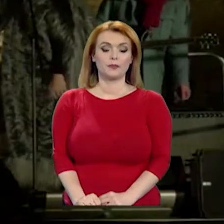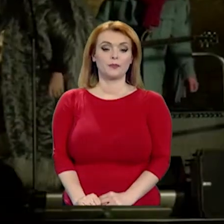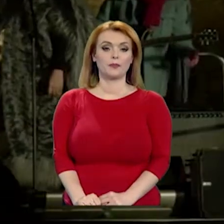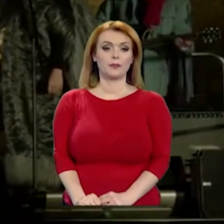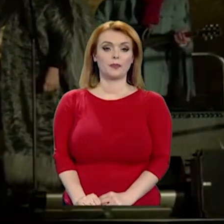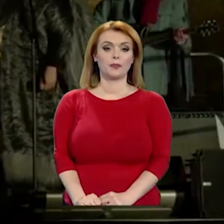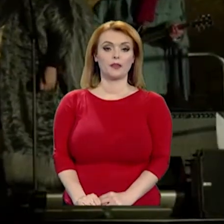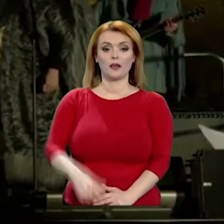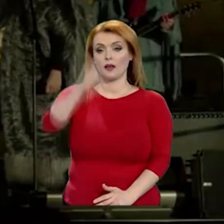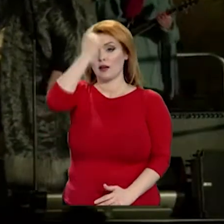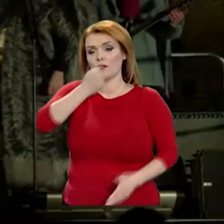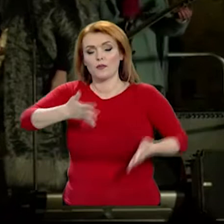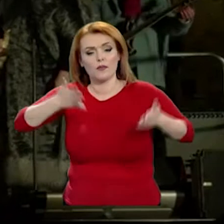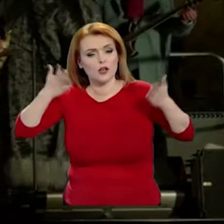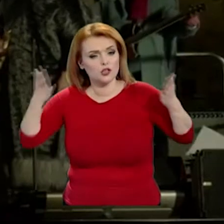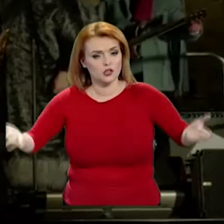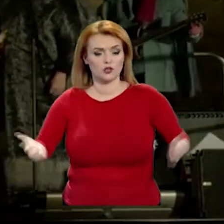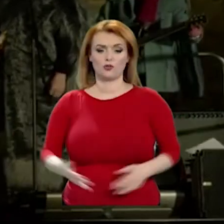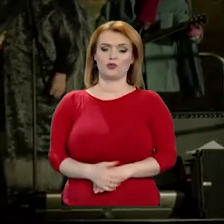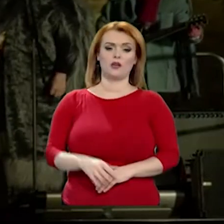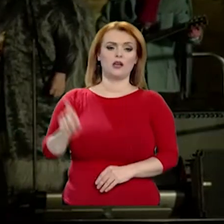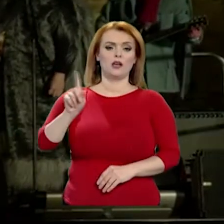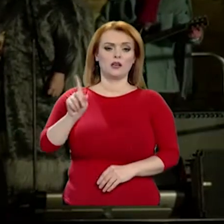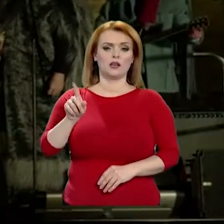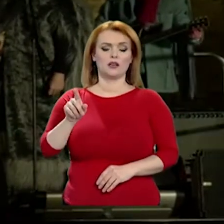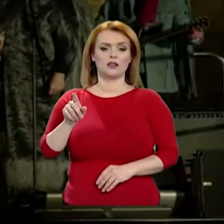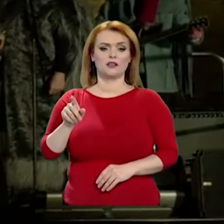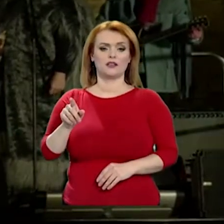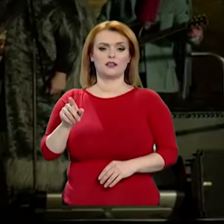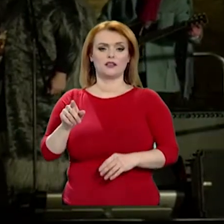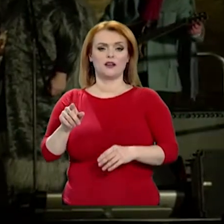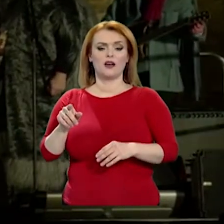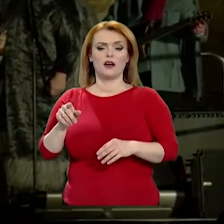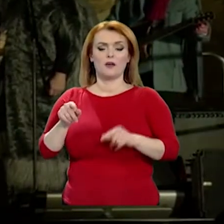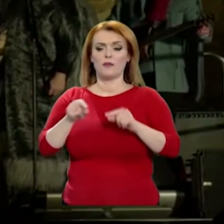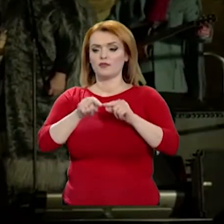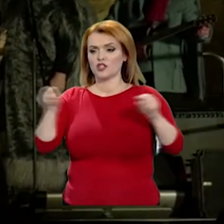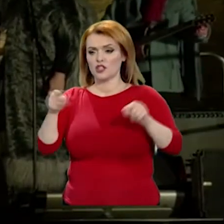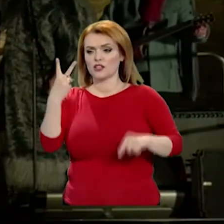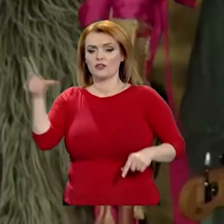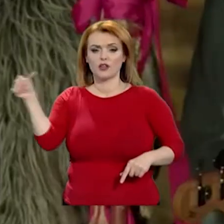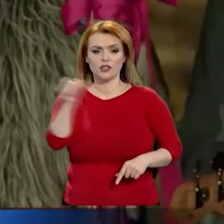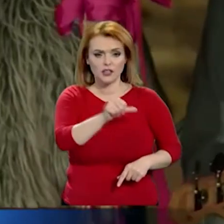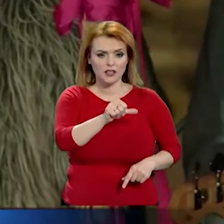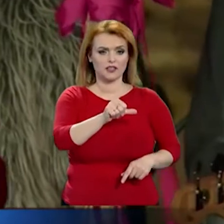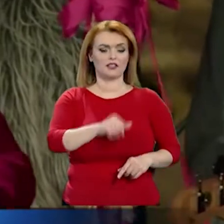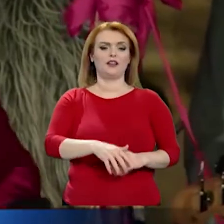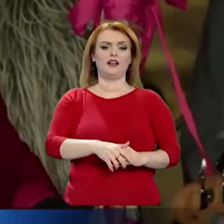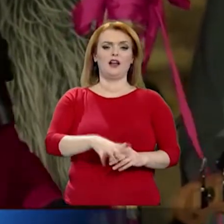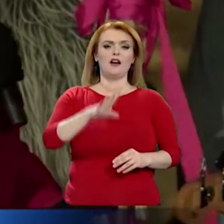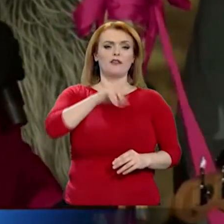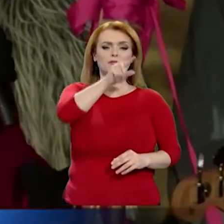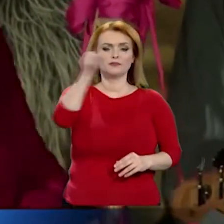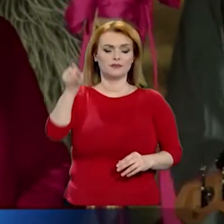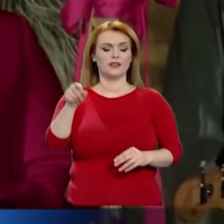pfai mulțumim foarte mult pentru că ați adus bucurie îți pe parcursul ultimelor două săptămâni pe fețele foarte